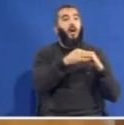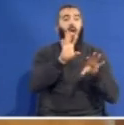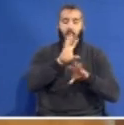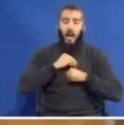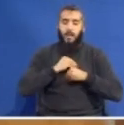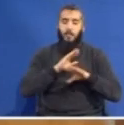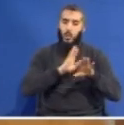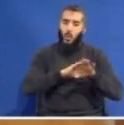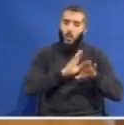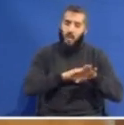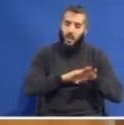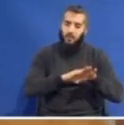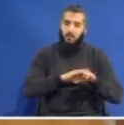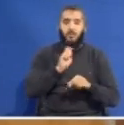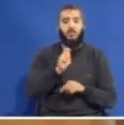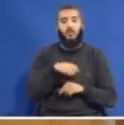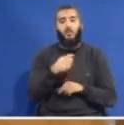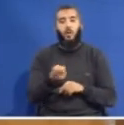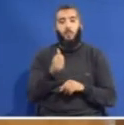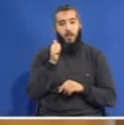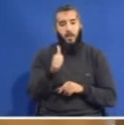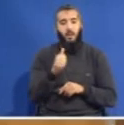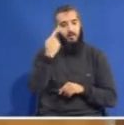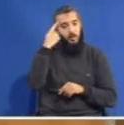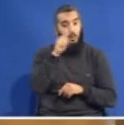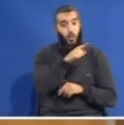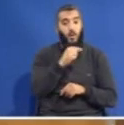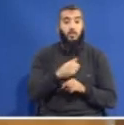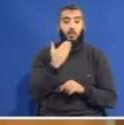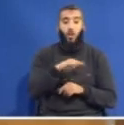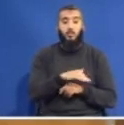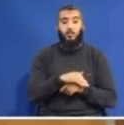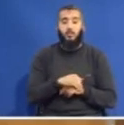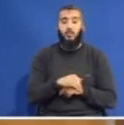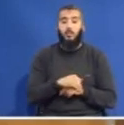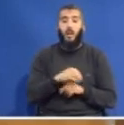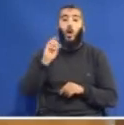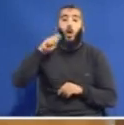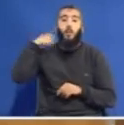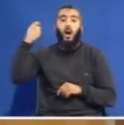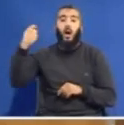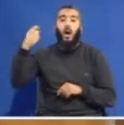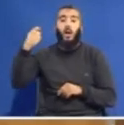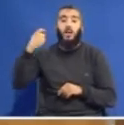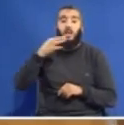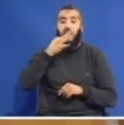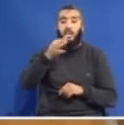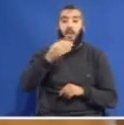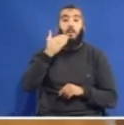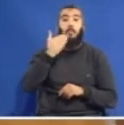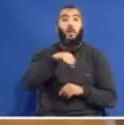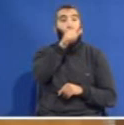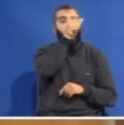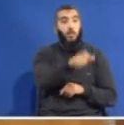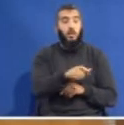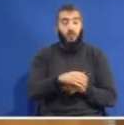النصيحة فالنصيحة لصالحه. سيدنا عمر بن الخطاب رضي الله تعالى عنه قال: لا خير فيكم إن لم